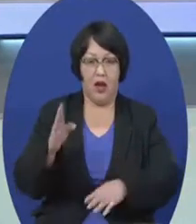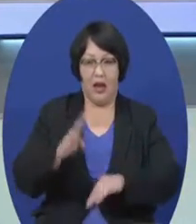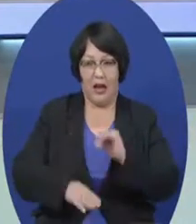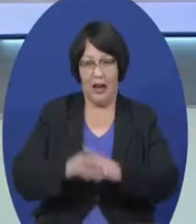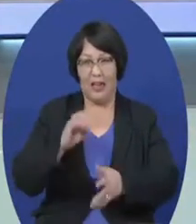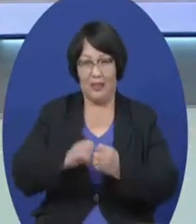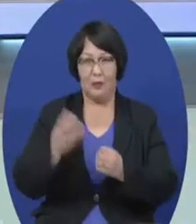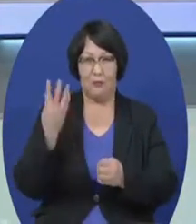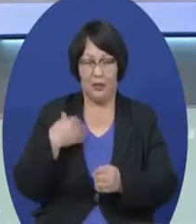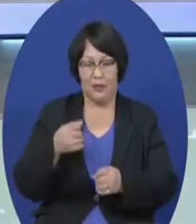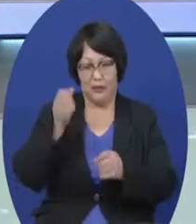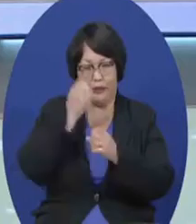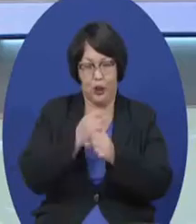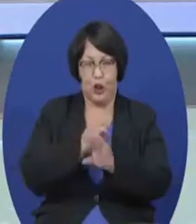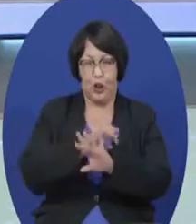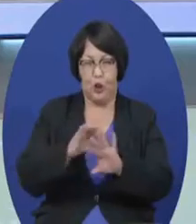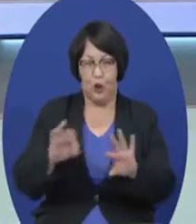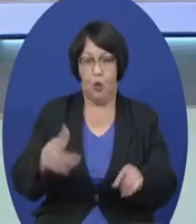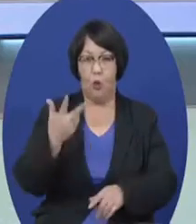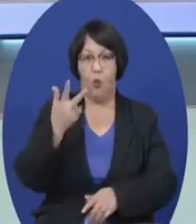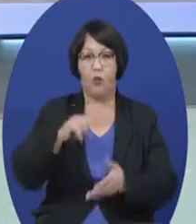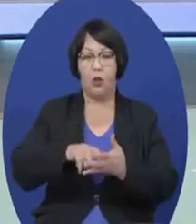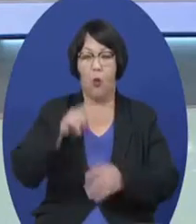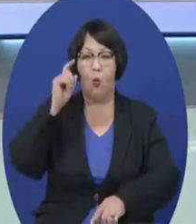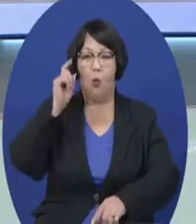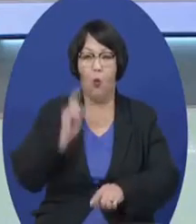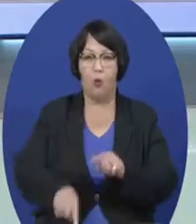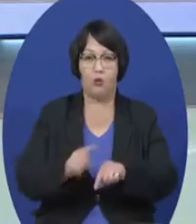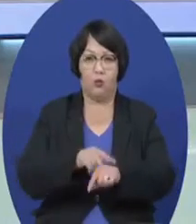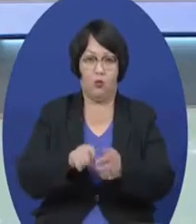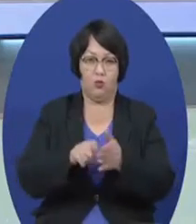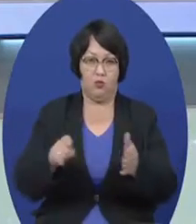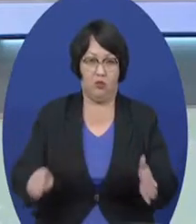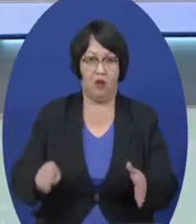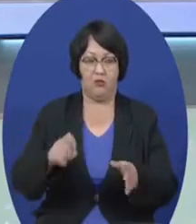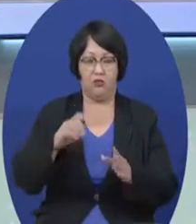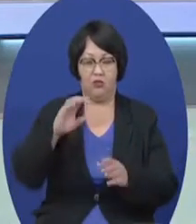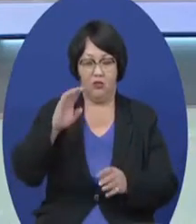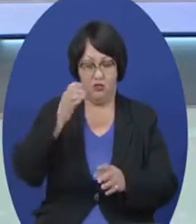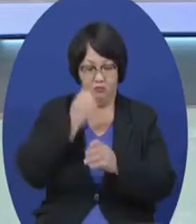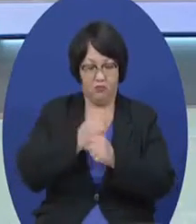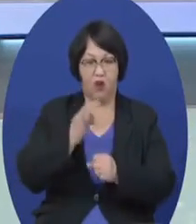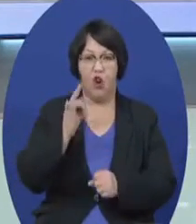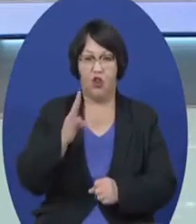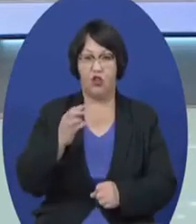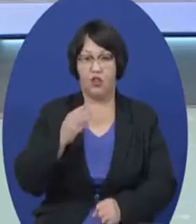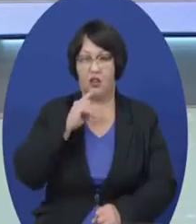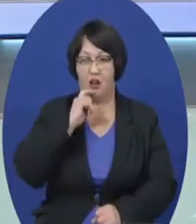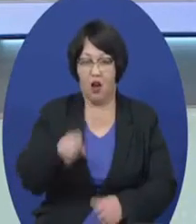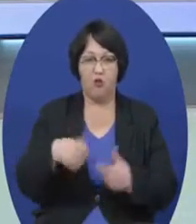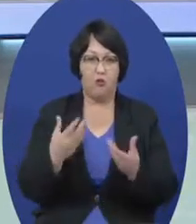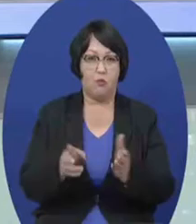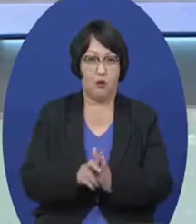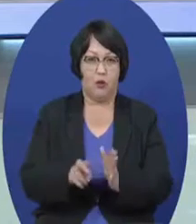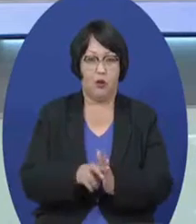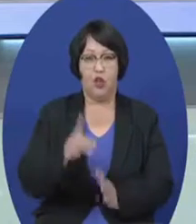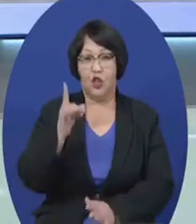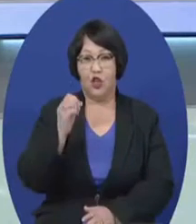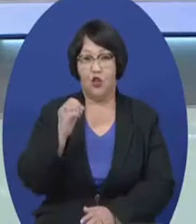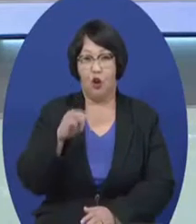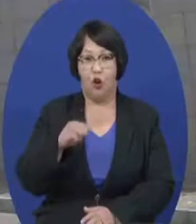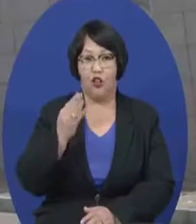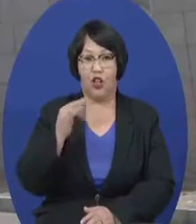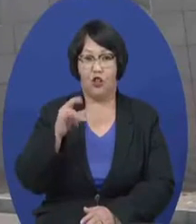аргаар хийдэг байсан олон төрлийн шинжилгээг 3 дахин хурдан хугацаанд оншлох боломж бүрдсэн. Энэ төслийг Rio Tinto Group-ийн буцалтгүй тусламжаар хэрэгжүүлсэн